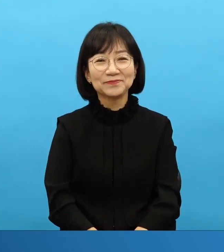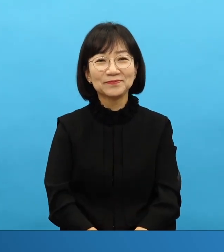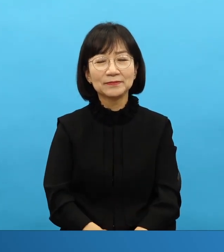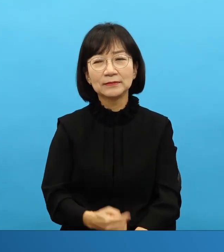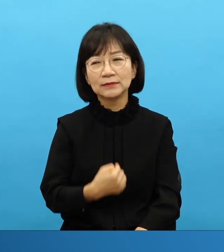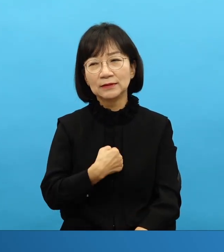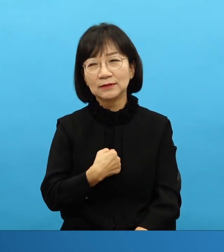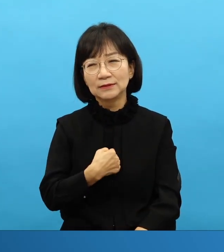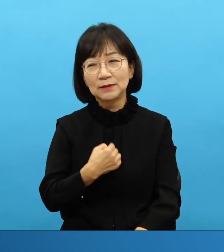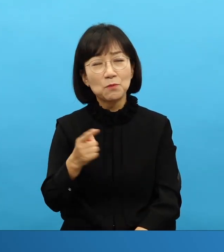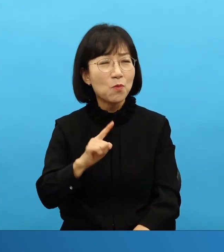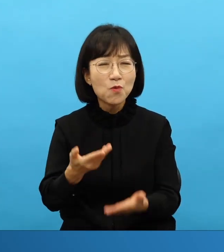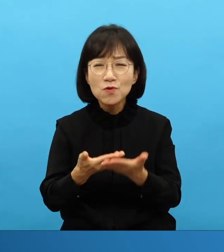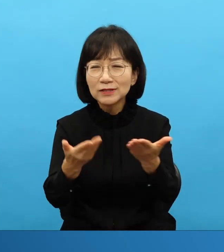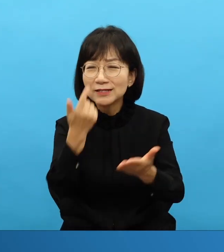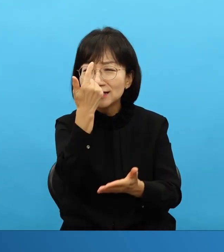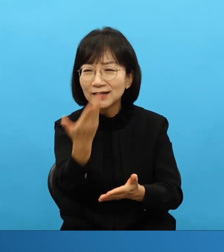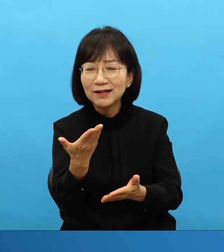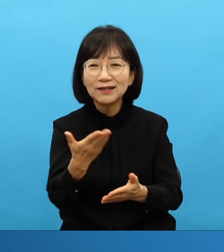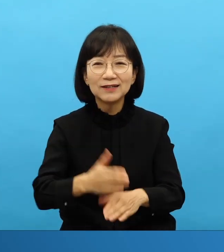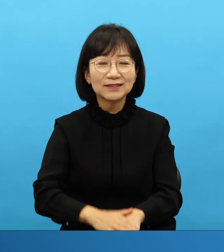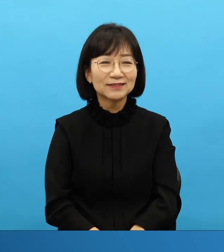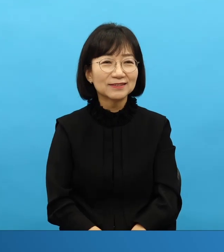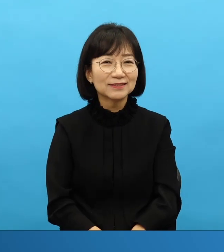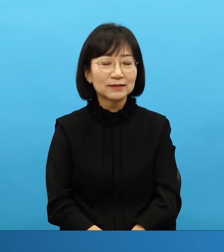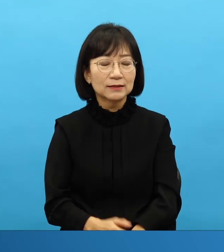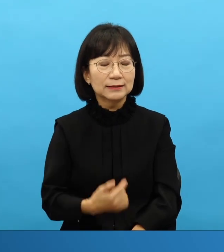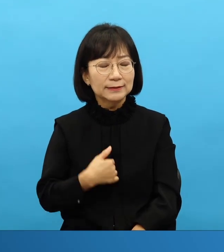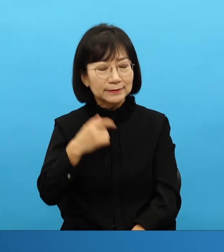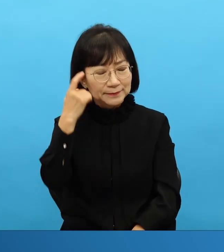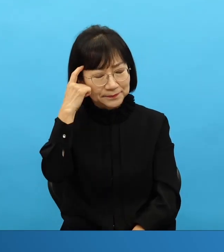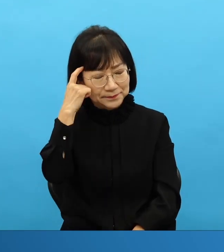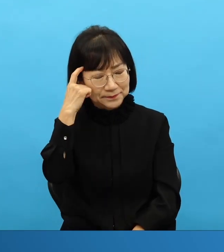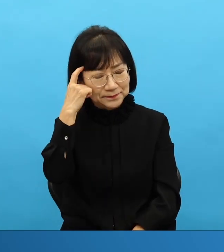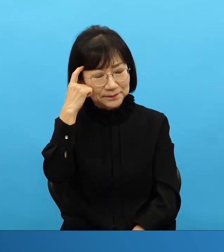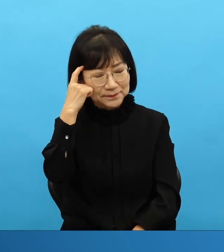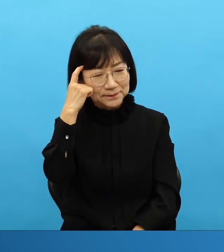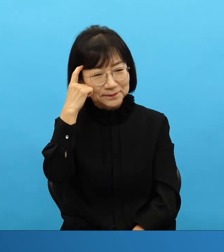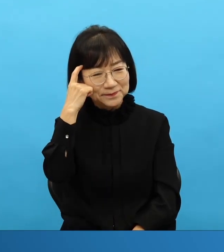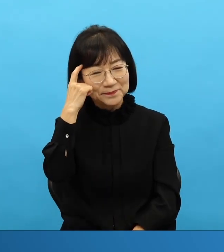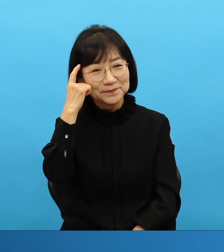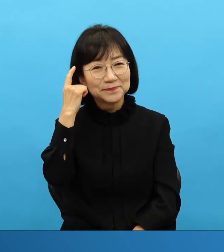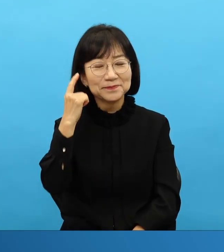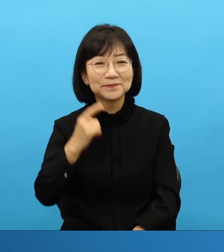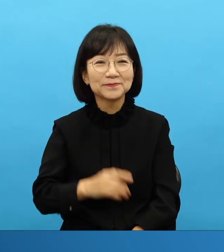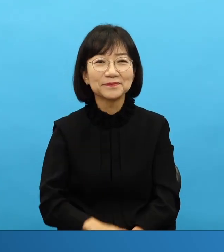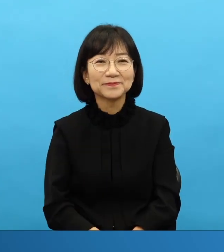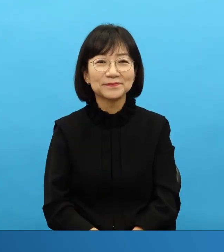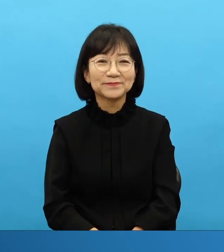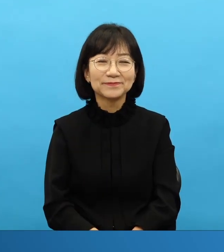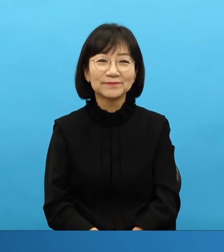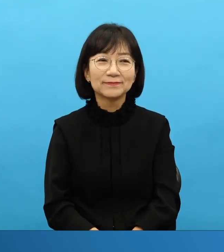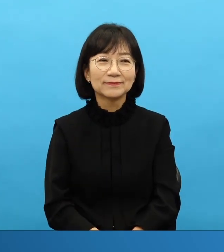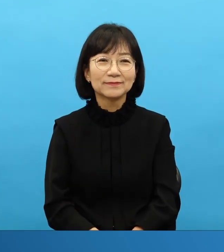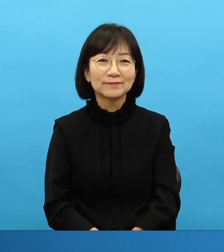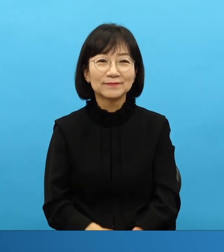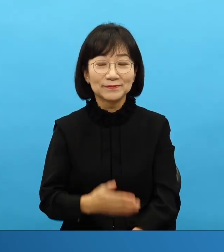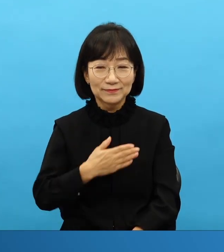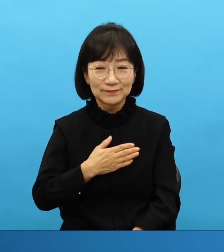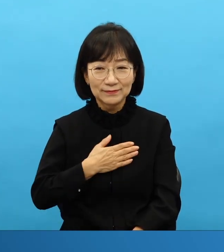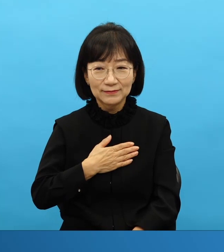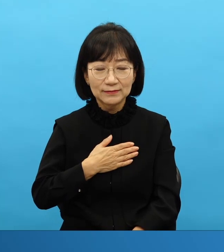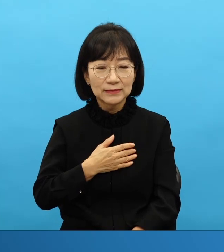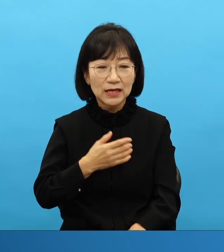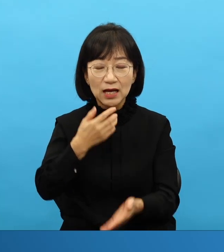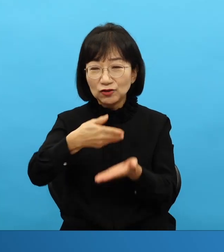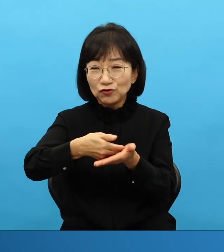저는 뭘 할까요? 那我该做什么呢？ 그래서 고민하다가 저는 숭령이다라고 생각이